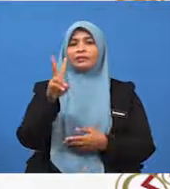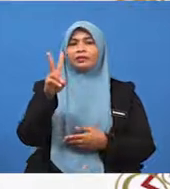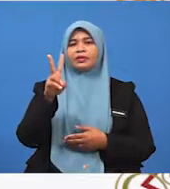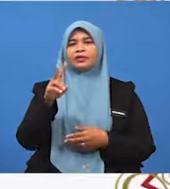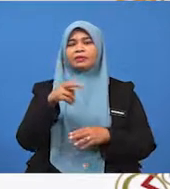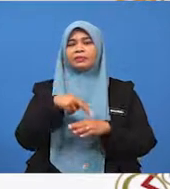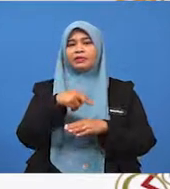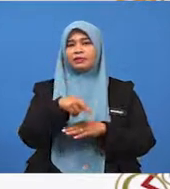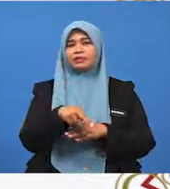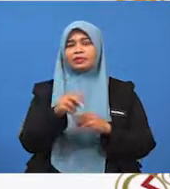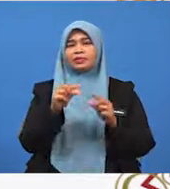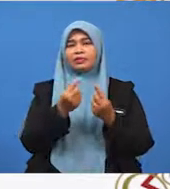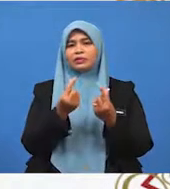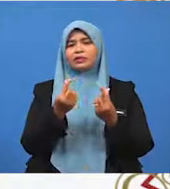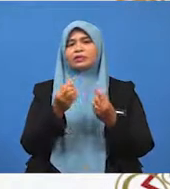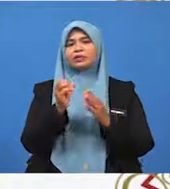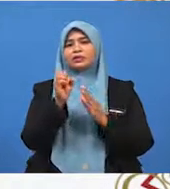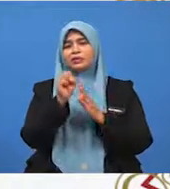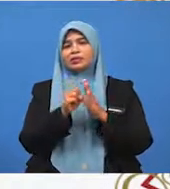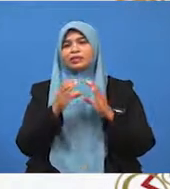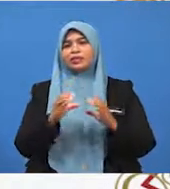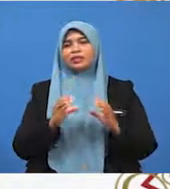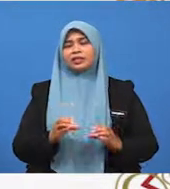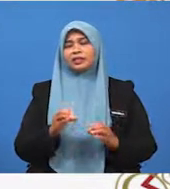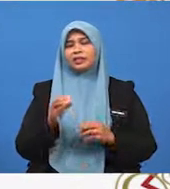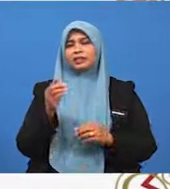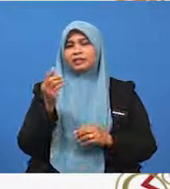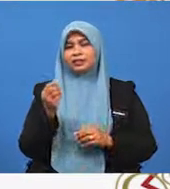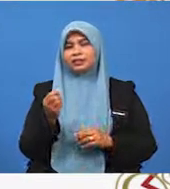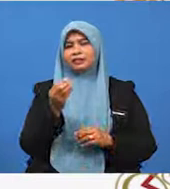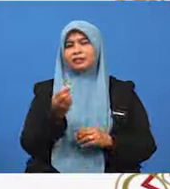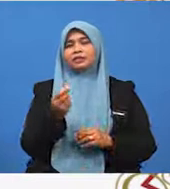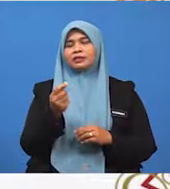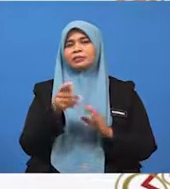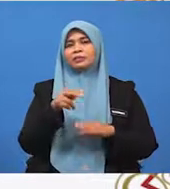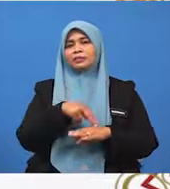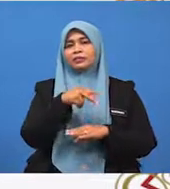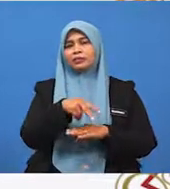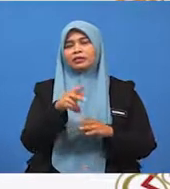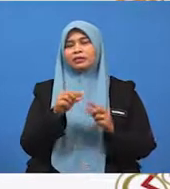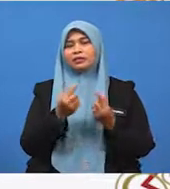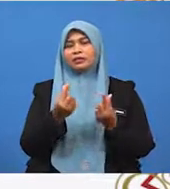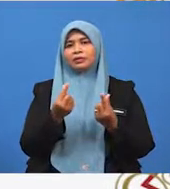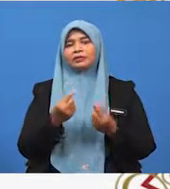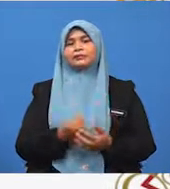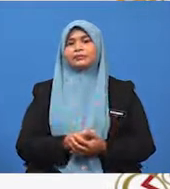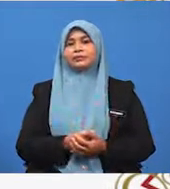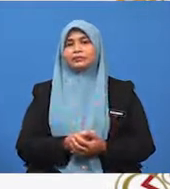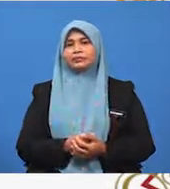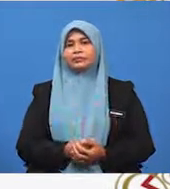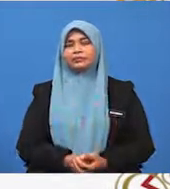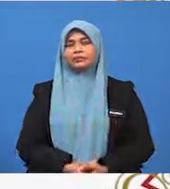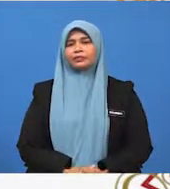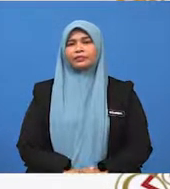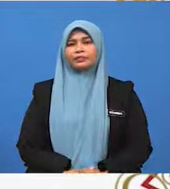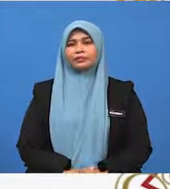minasyaitonirrajim. Wa Qur'ana faraqnahu litaqra'ahu 'alan nas 'ala muksi